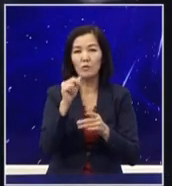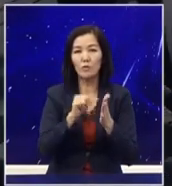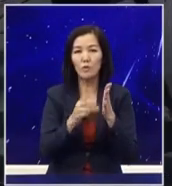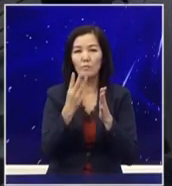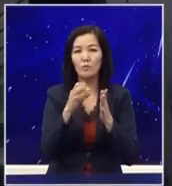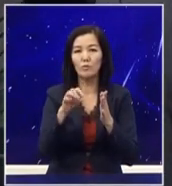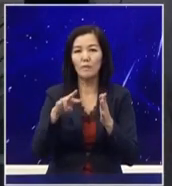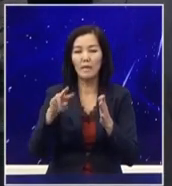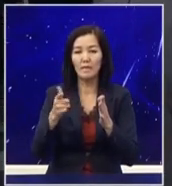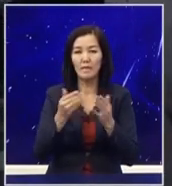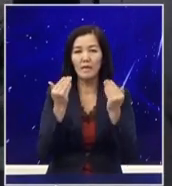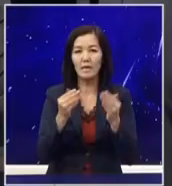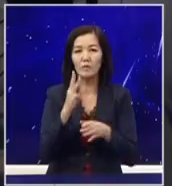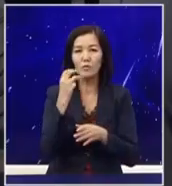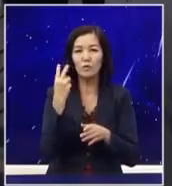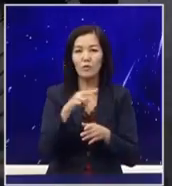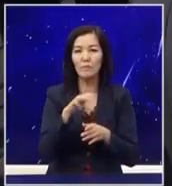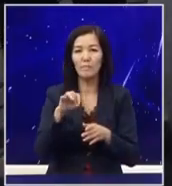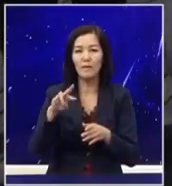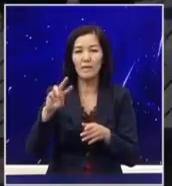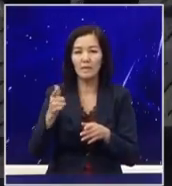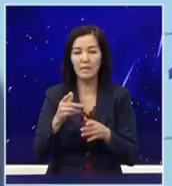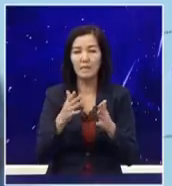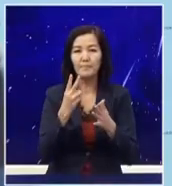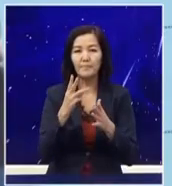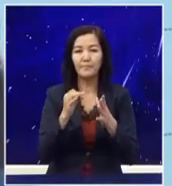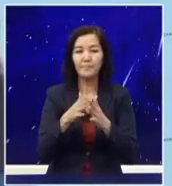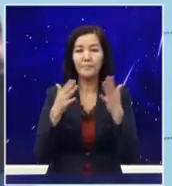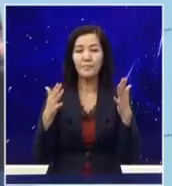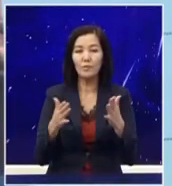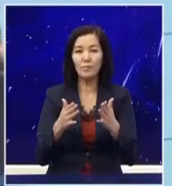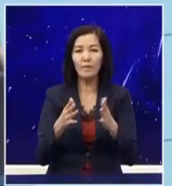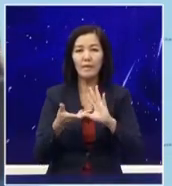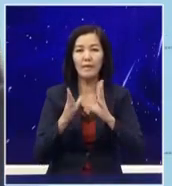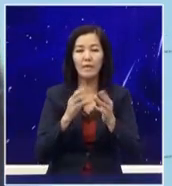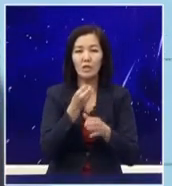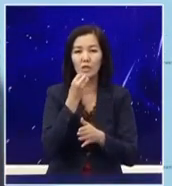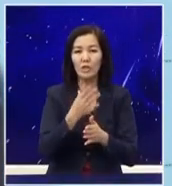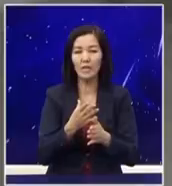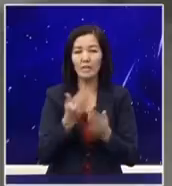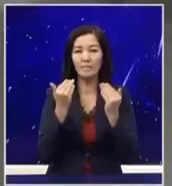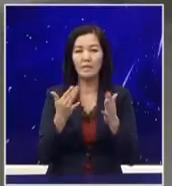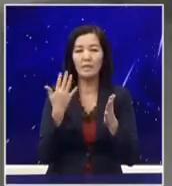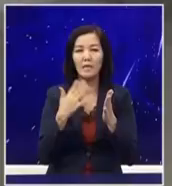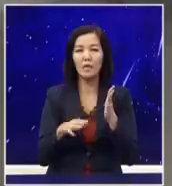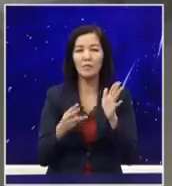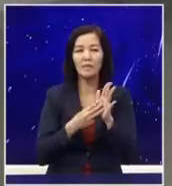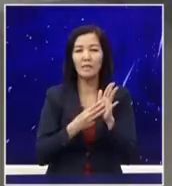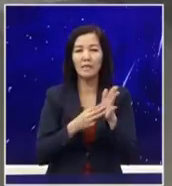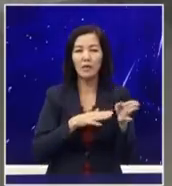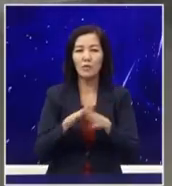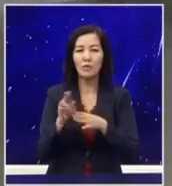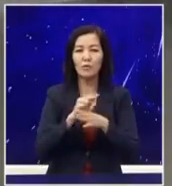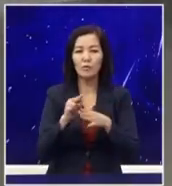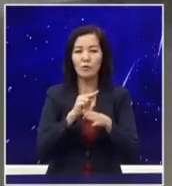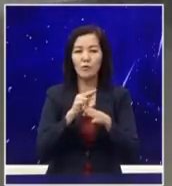теңге болса, қазір 320 миллиард екесеге ұлғайған. Нәтижесі де көпе көрінеу. Биыл 58 білім нысанына күрделі